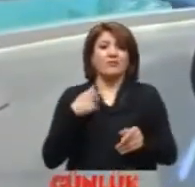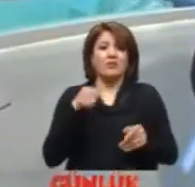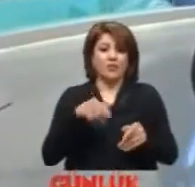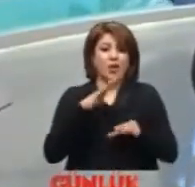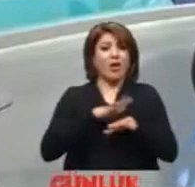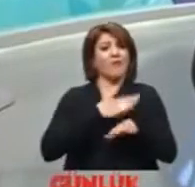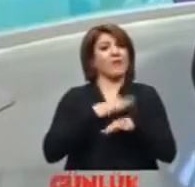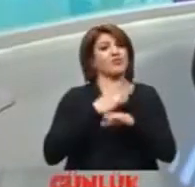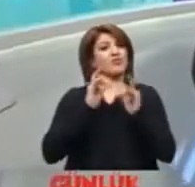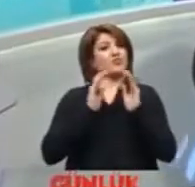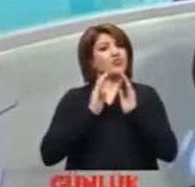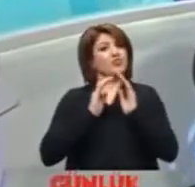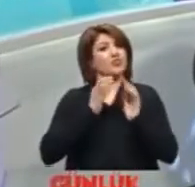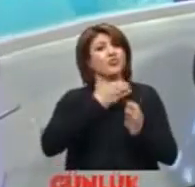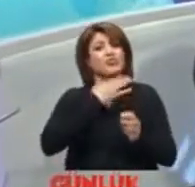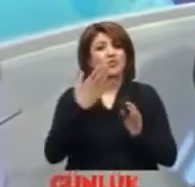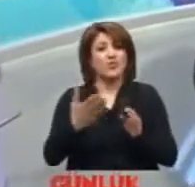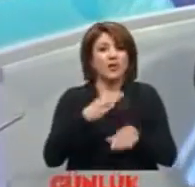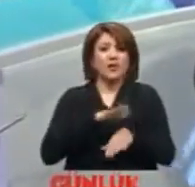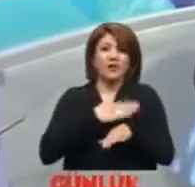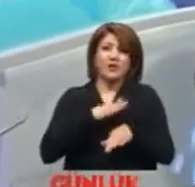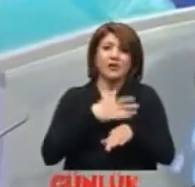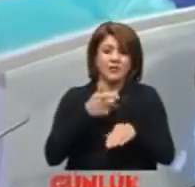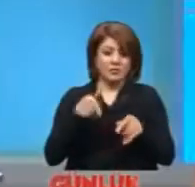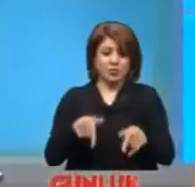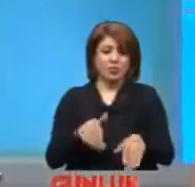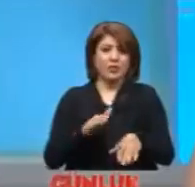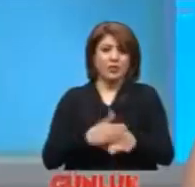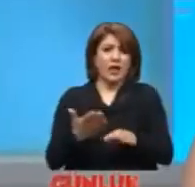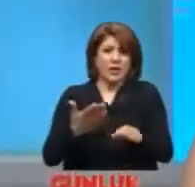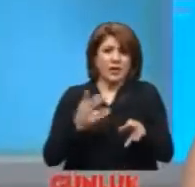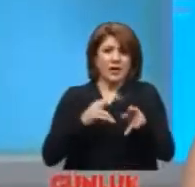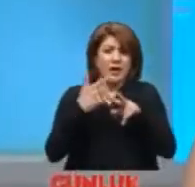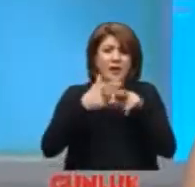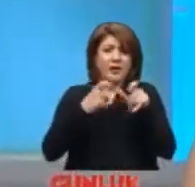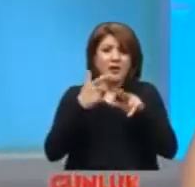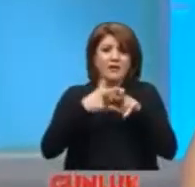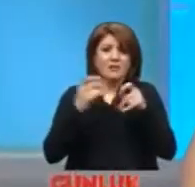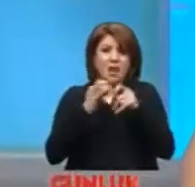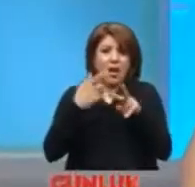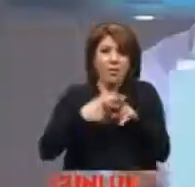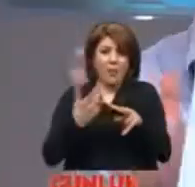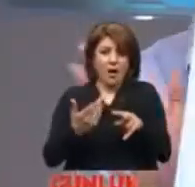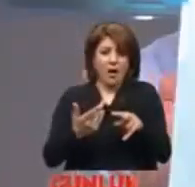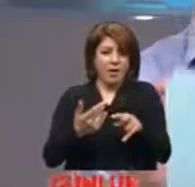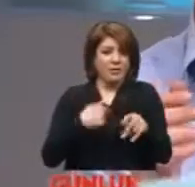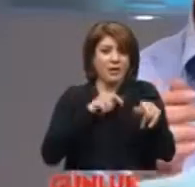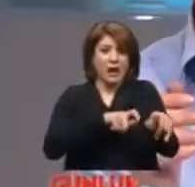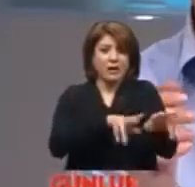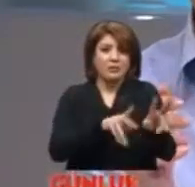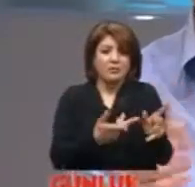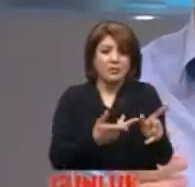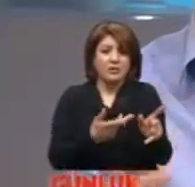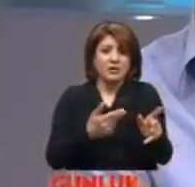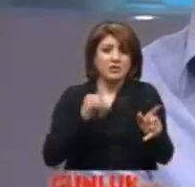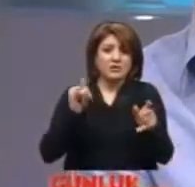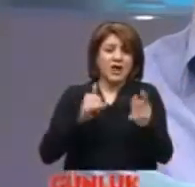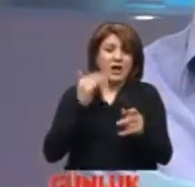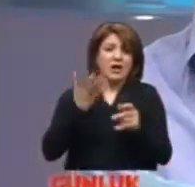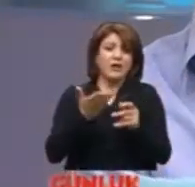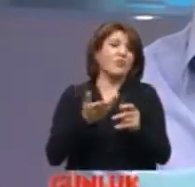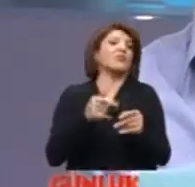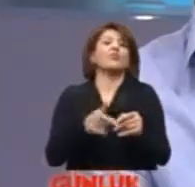yavaş gel derler ya yavaş gel. Yani nasıl taklit kasaba ben derken? Ben de gerçekten haberi görünce şöyle bir yavaş geldim yani. Ya